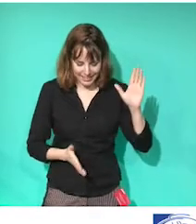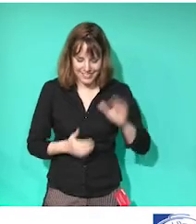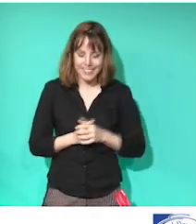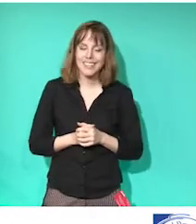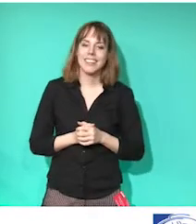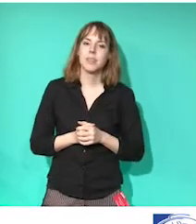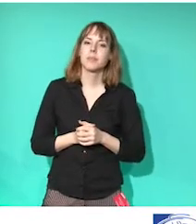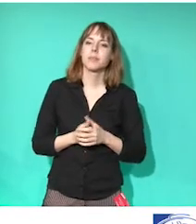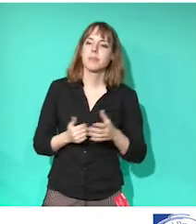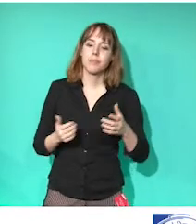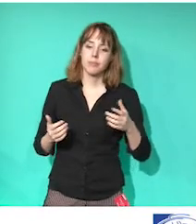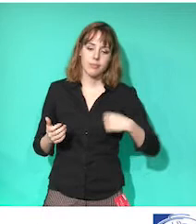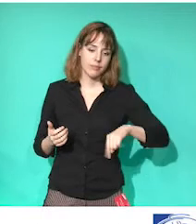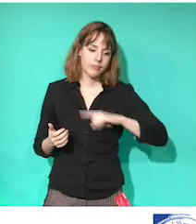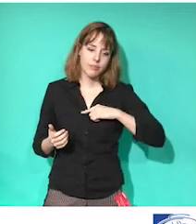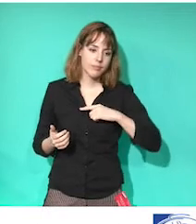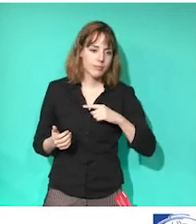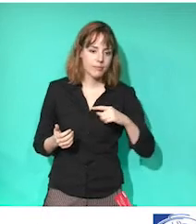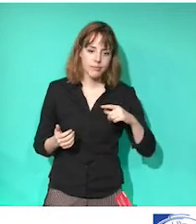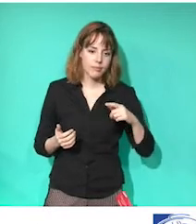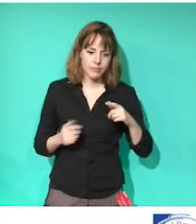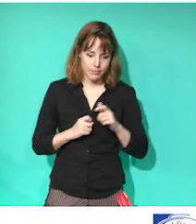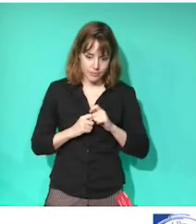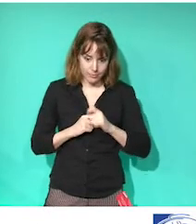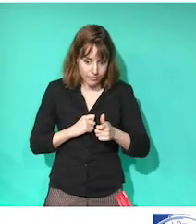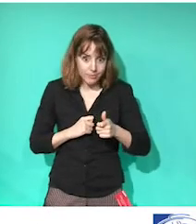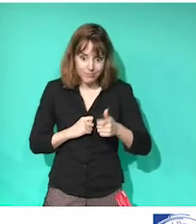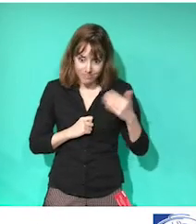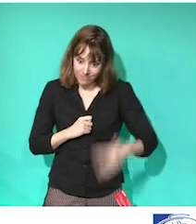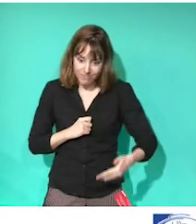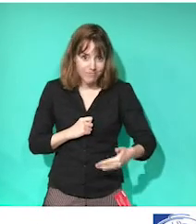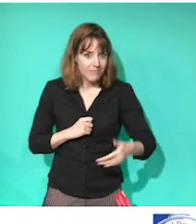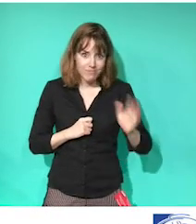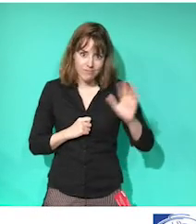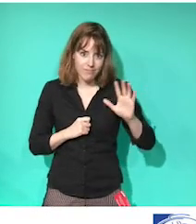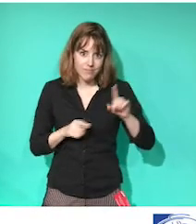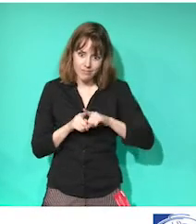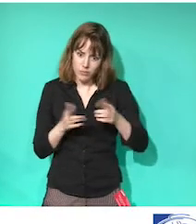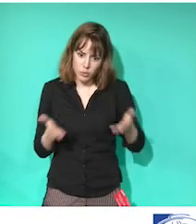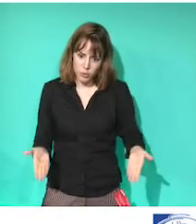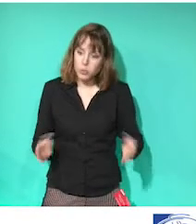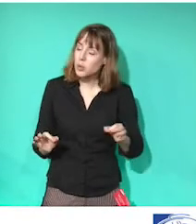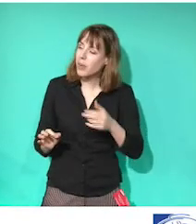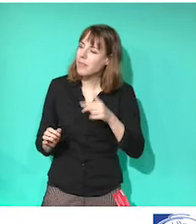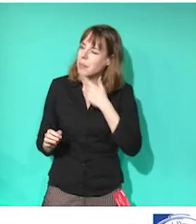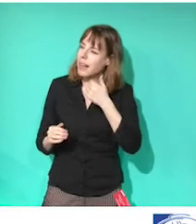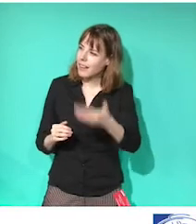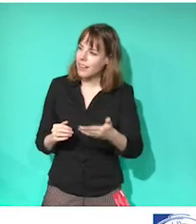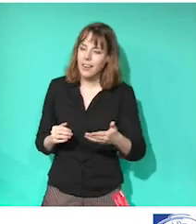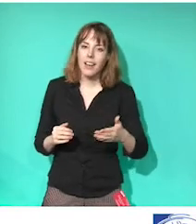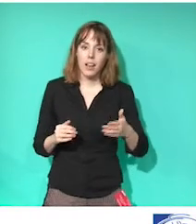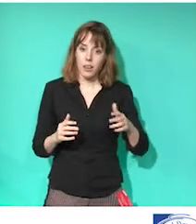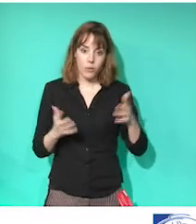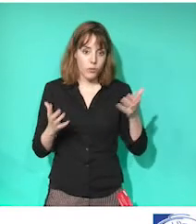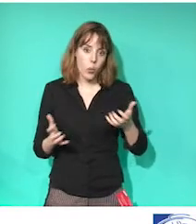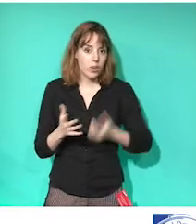nous pensons que nous ne pouvons pas rester à ce point d'étape qu'est cette rencontre d'aujourd'hui. Mais je crois qu'on va en parler. Voilà, justement. Et nous appelons à